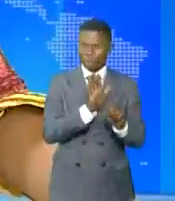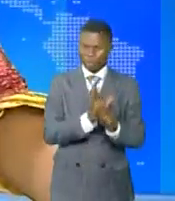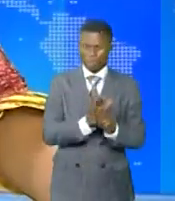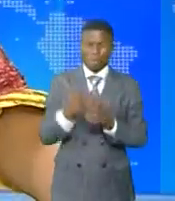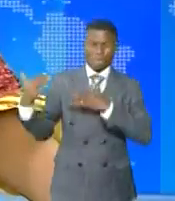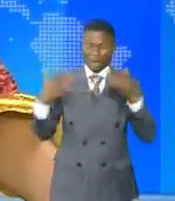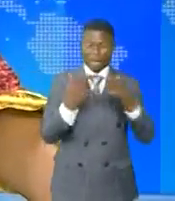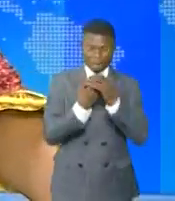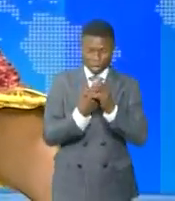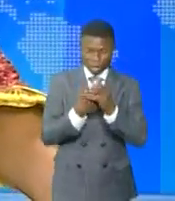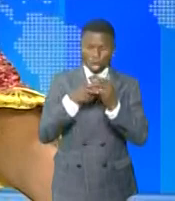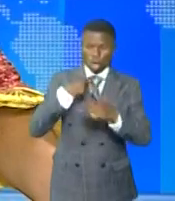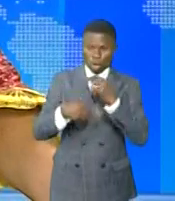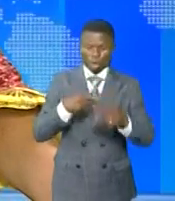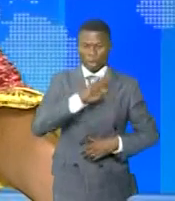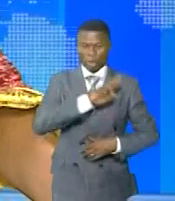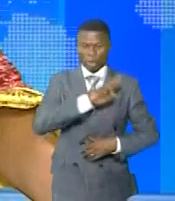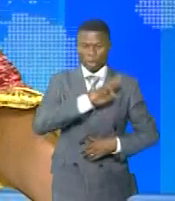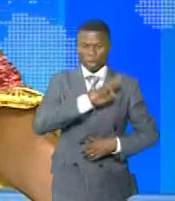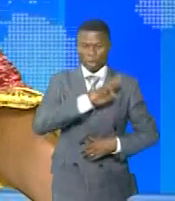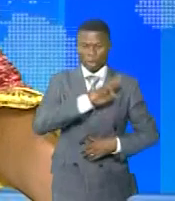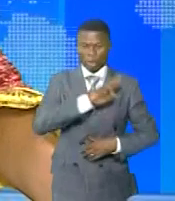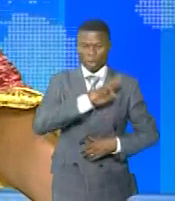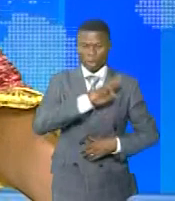peut éclater. La République démocratique du Congo